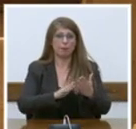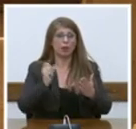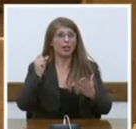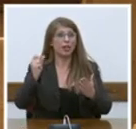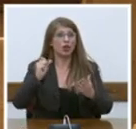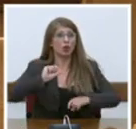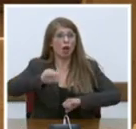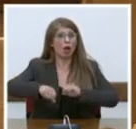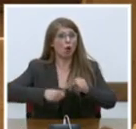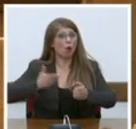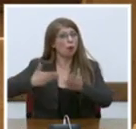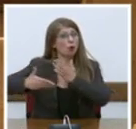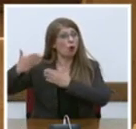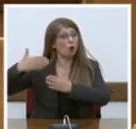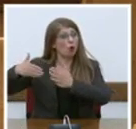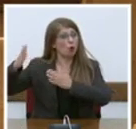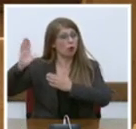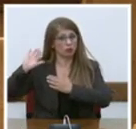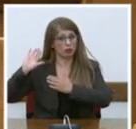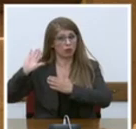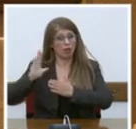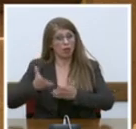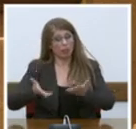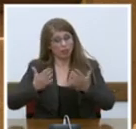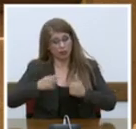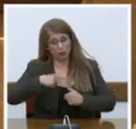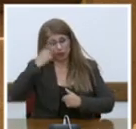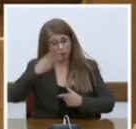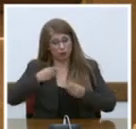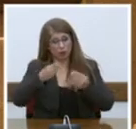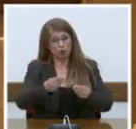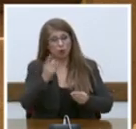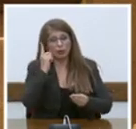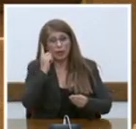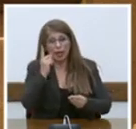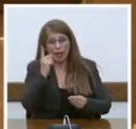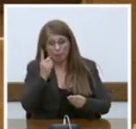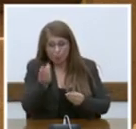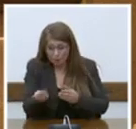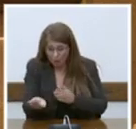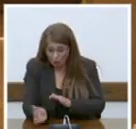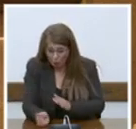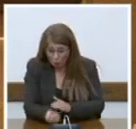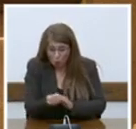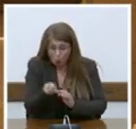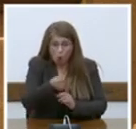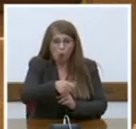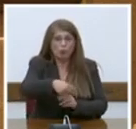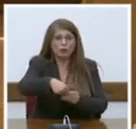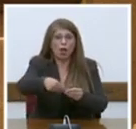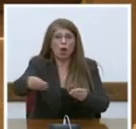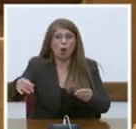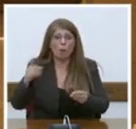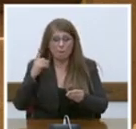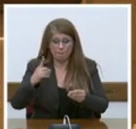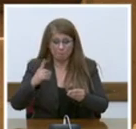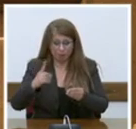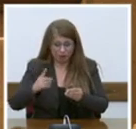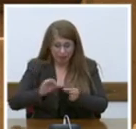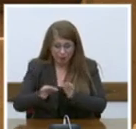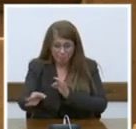μας. Δεν έχουμε το δικαίωμα να παραδώσουμε ούτε μια χούφτα χώμα, μια σπιθαμή γης λιγότερη στα παιδιά